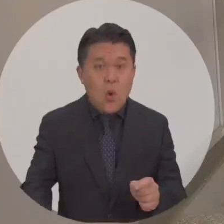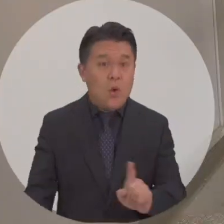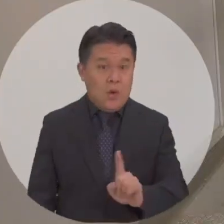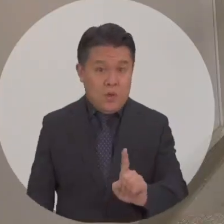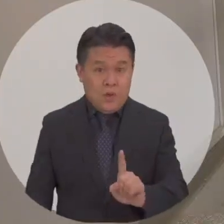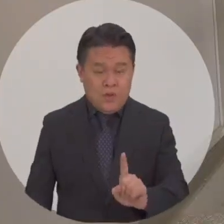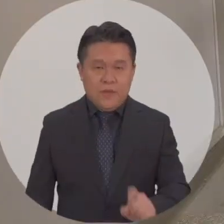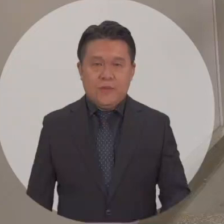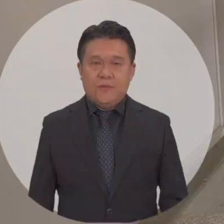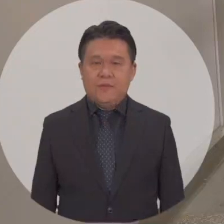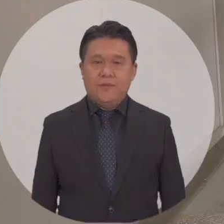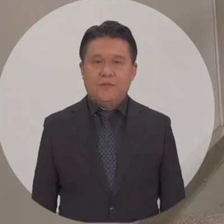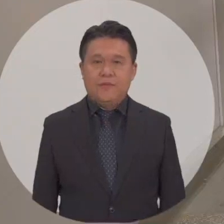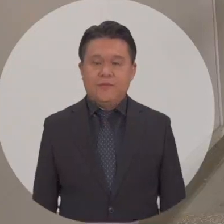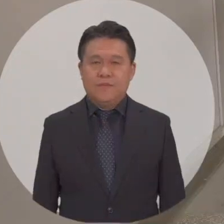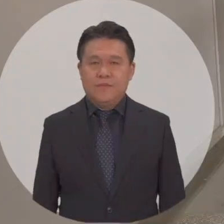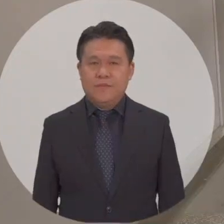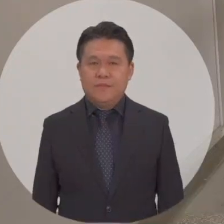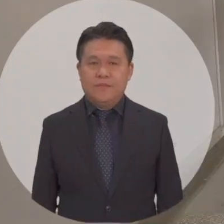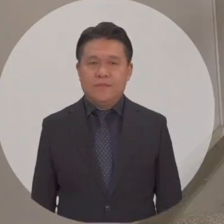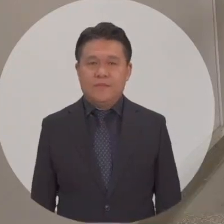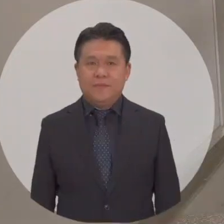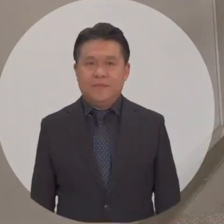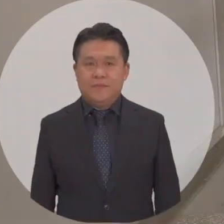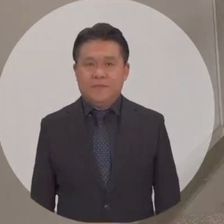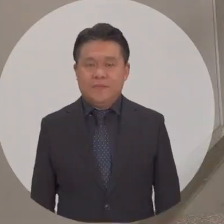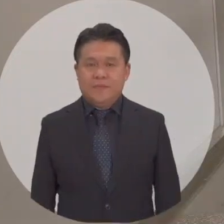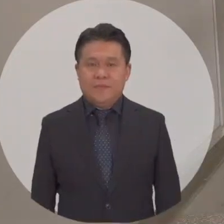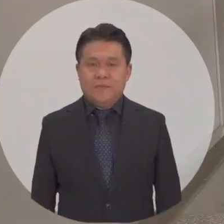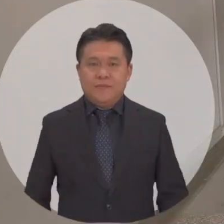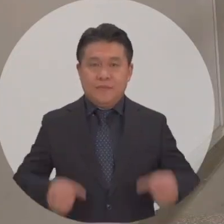휠체어로 내리막길을 이동하는 경우입니다.